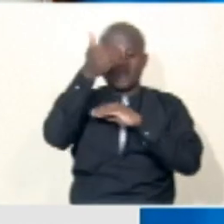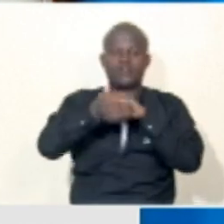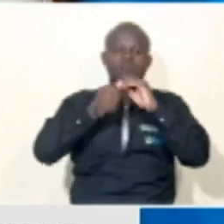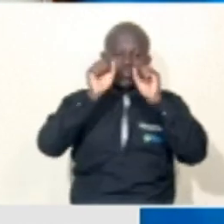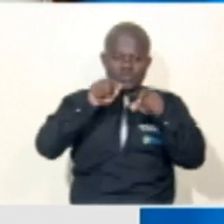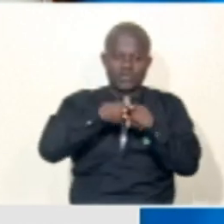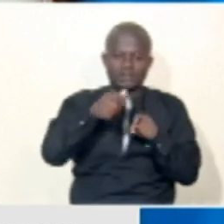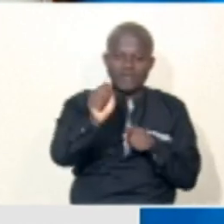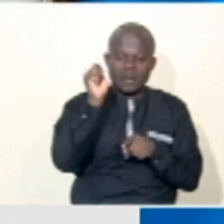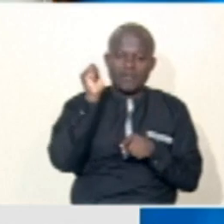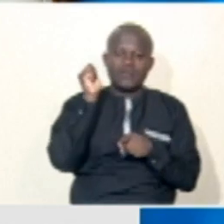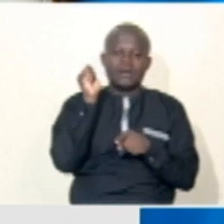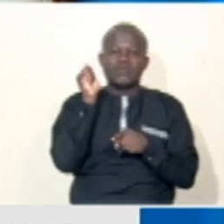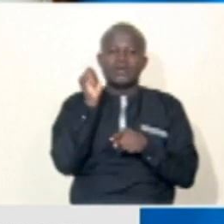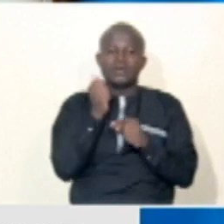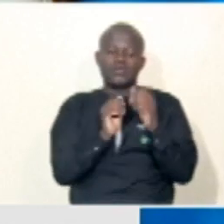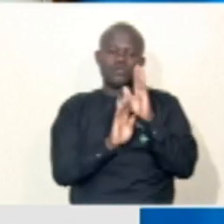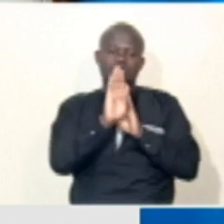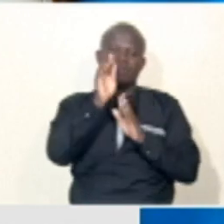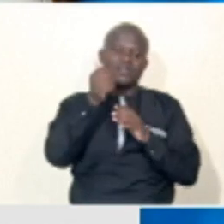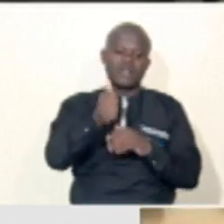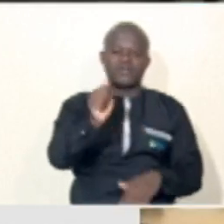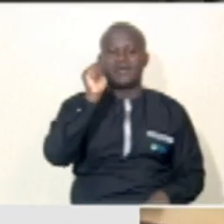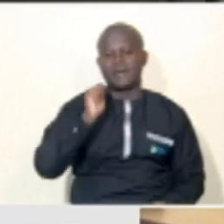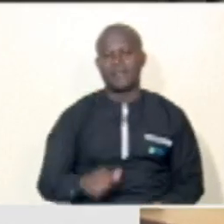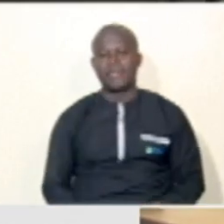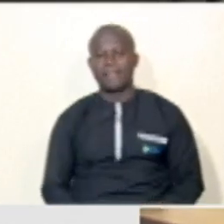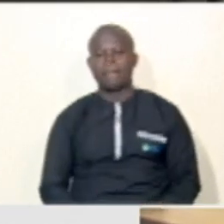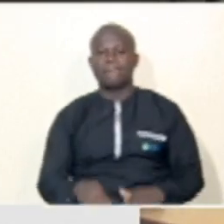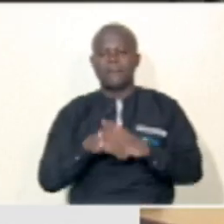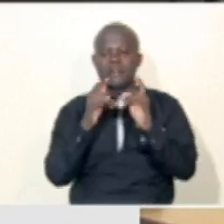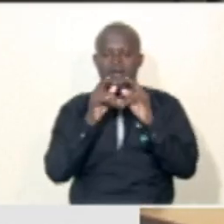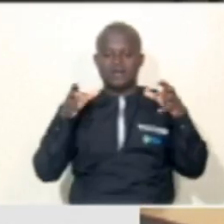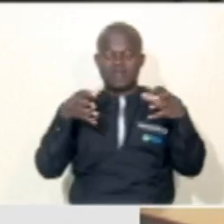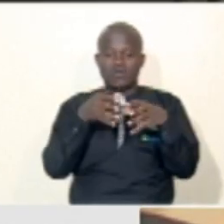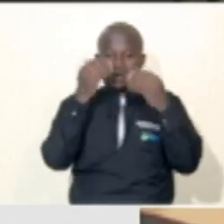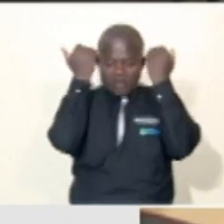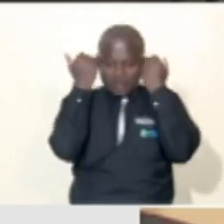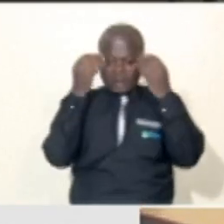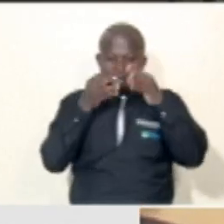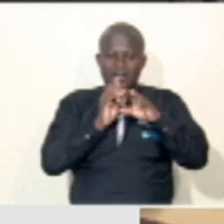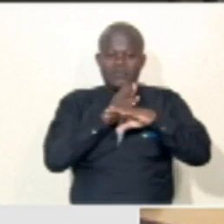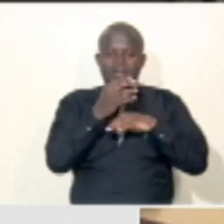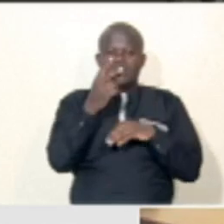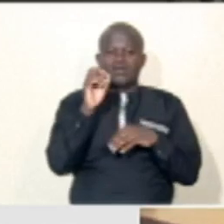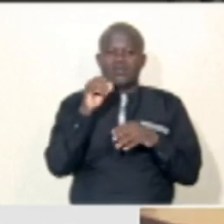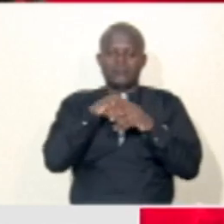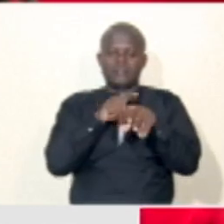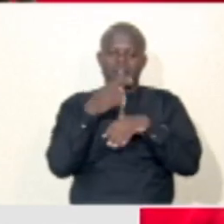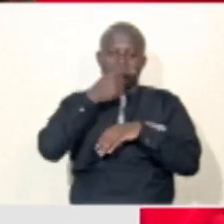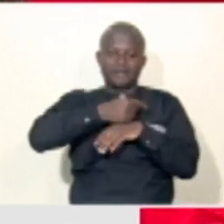nawe kwimprovinga ibyawe. Muri inama izahuza abacamanza n'abanditsi b'inkiko basaga 200 mu gihe cy'iminsi